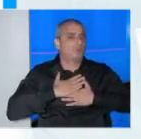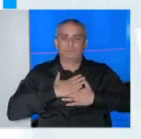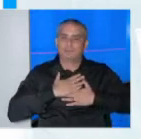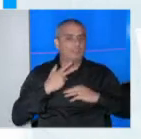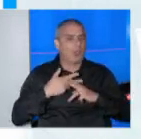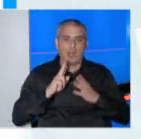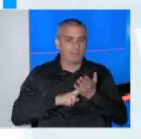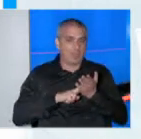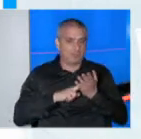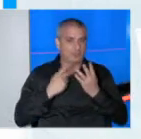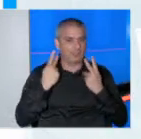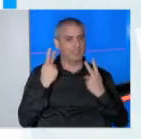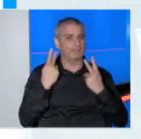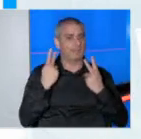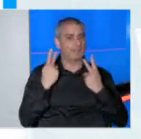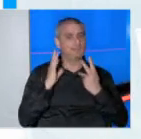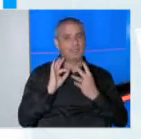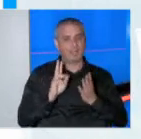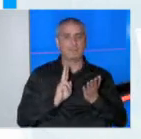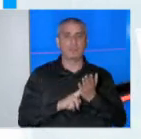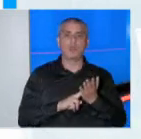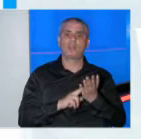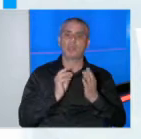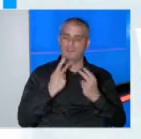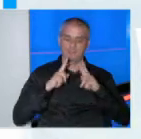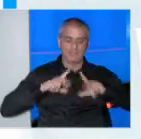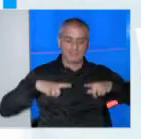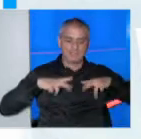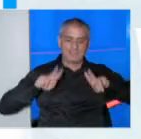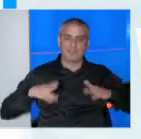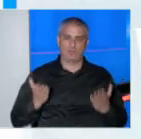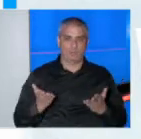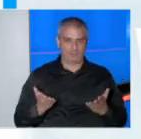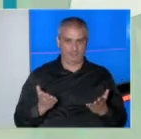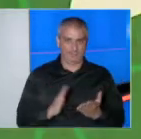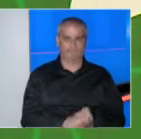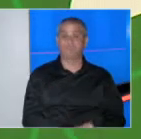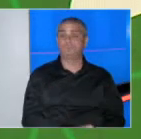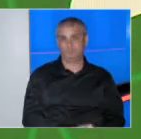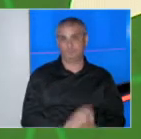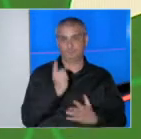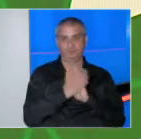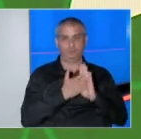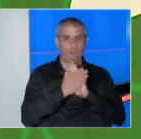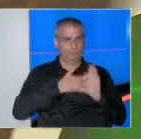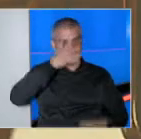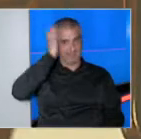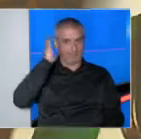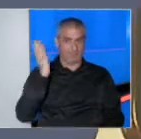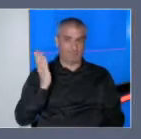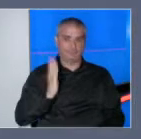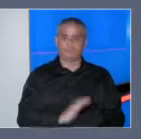אנחנו. זה לא רק נכון ברמה הערכית, זה נכון גם ברמה הקיומית. אלו הדברים של יאיר